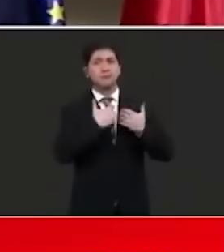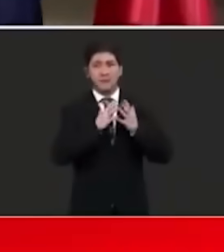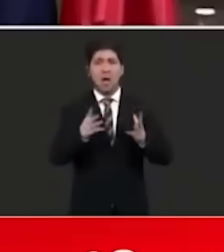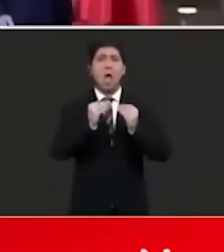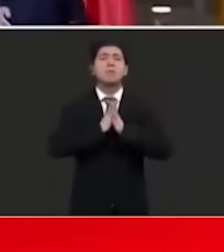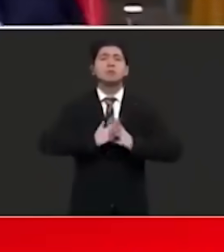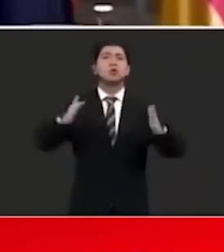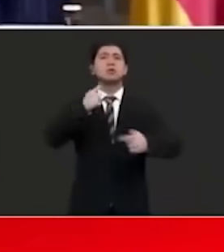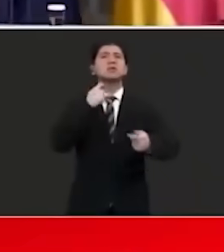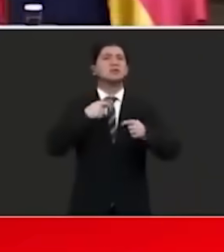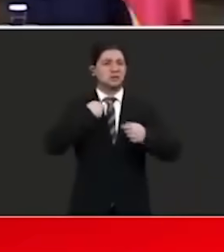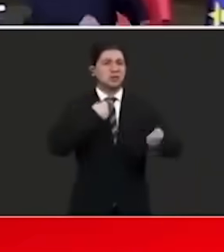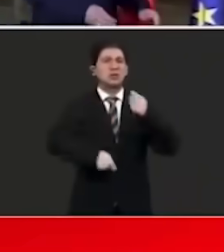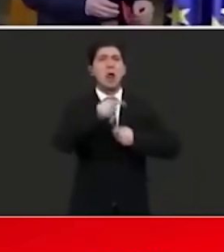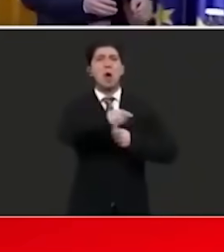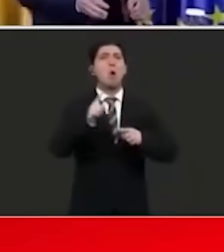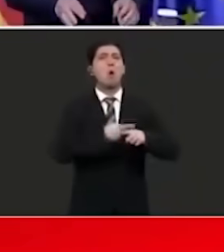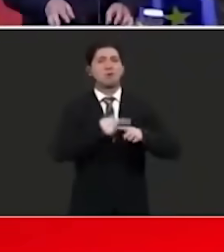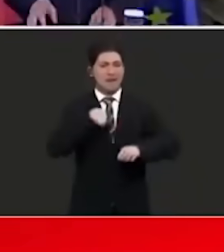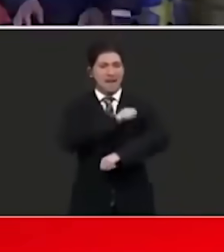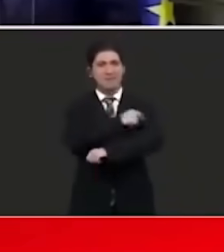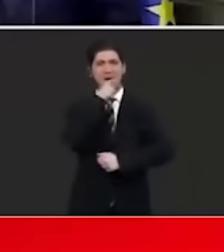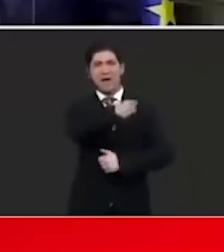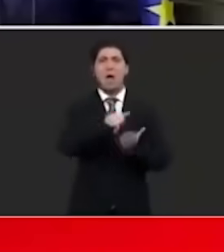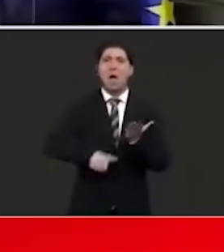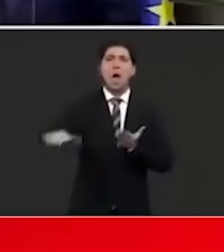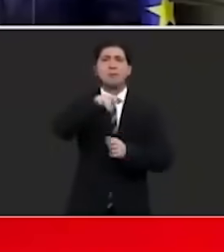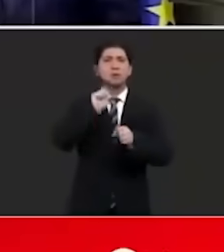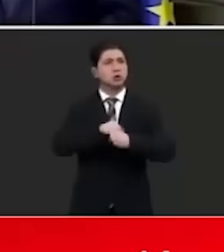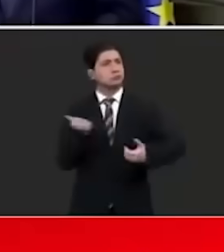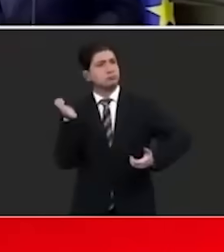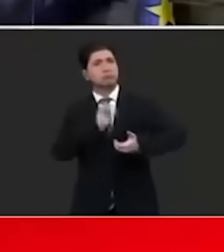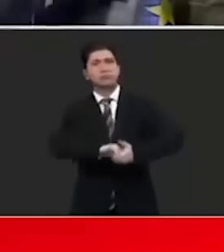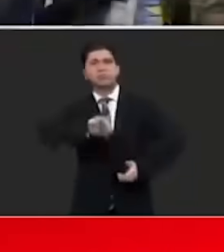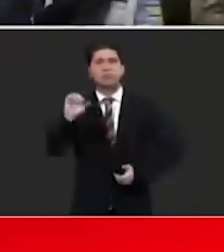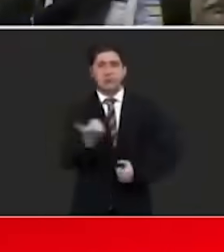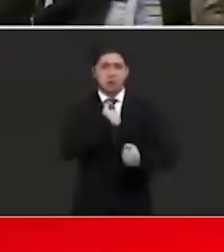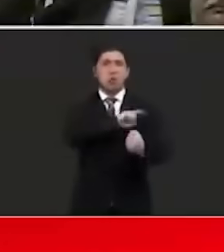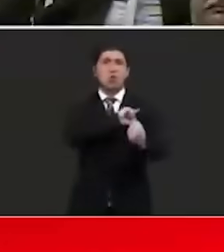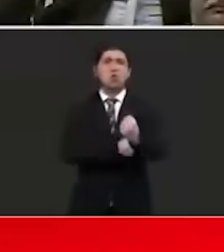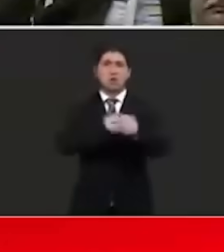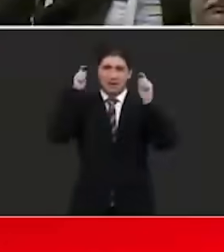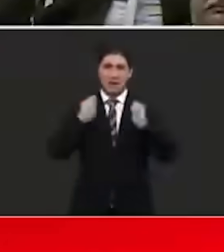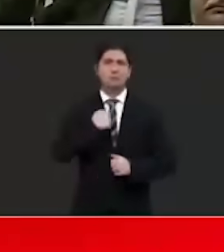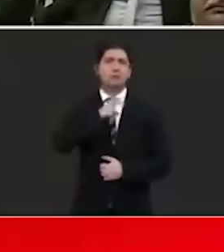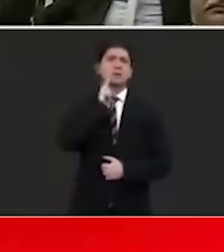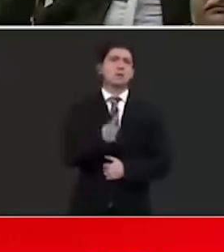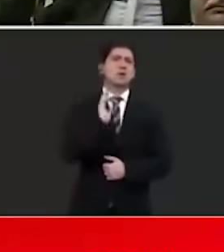ticaret ortağımız olan Almanya ile her alanda işbirliğimizi güçlendirmekte